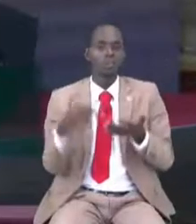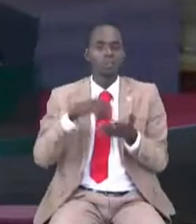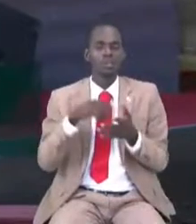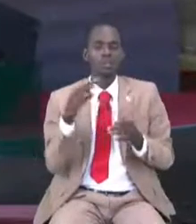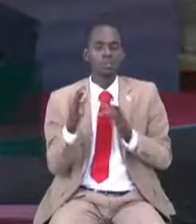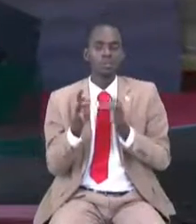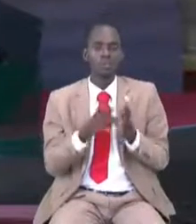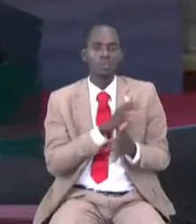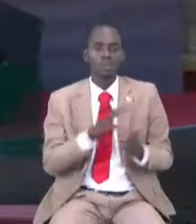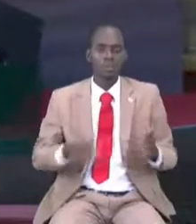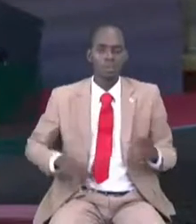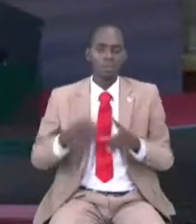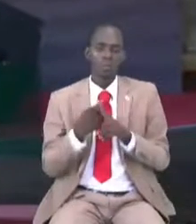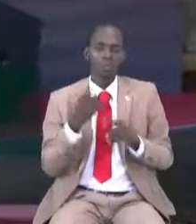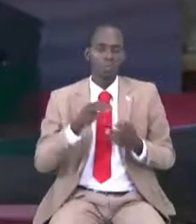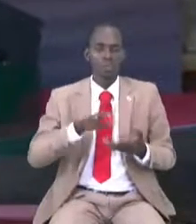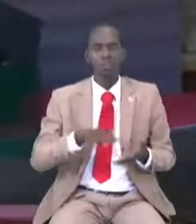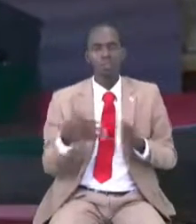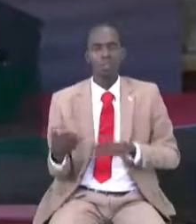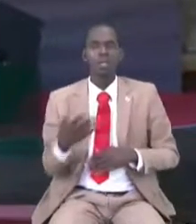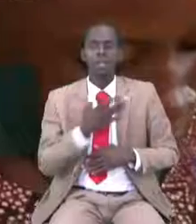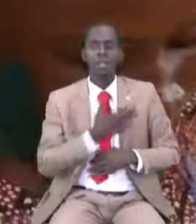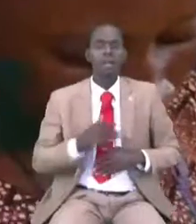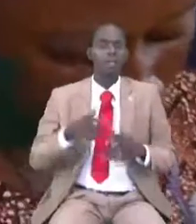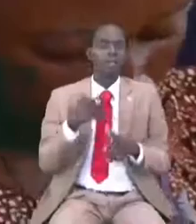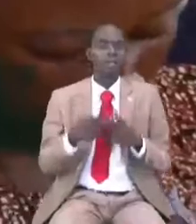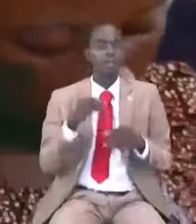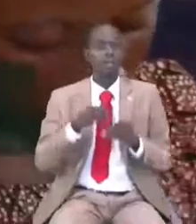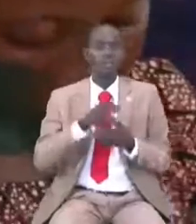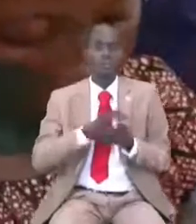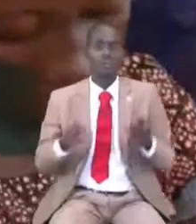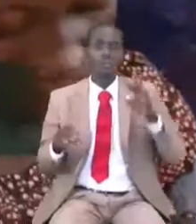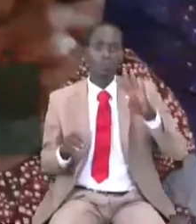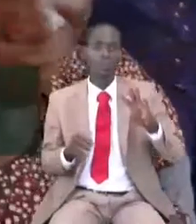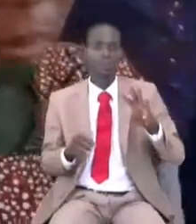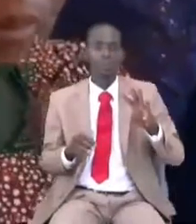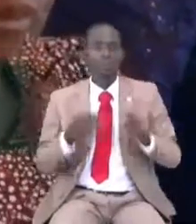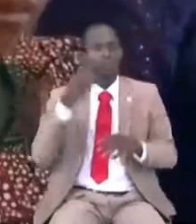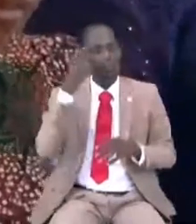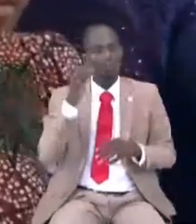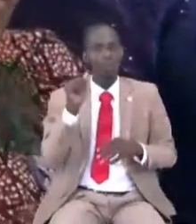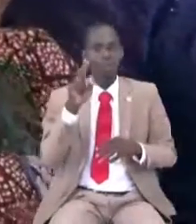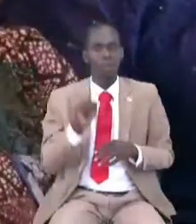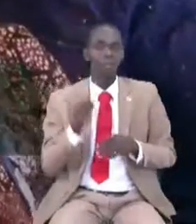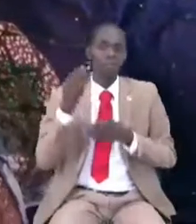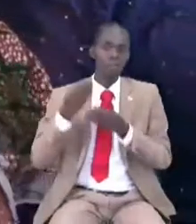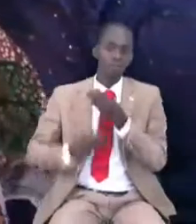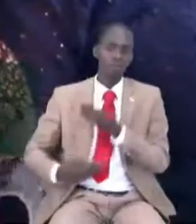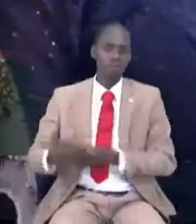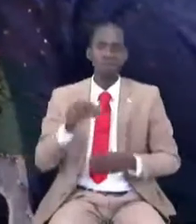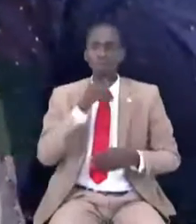dit, pour un héritage qui ne se peut ni corrompre, ni souiller, ni flétrir,